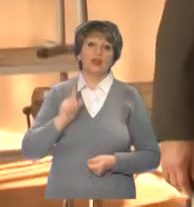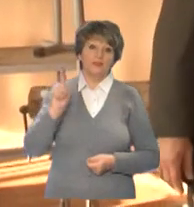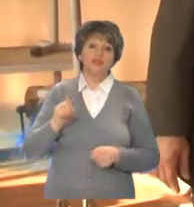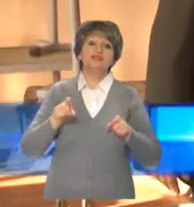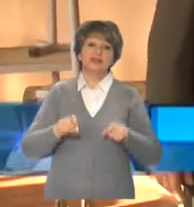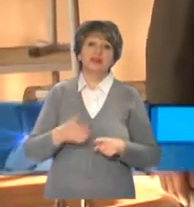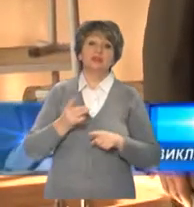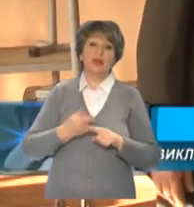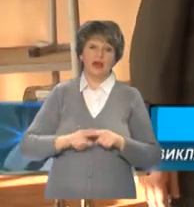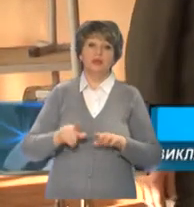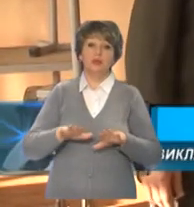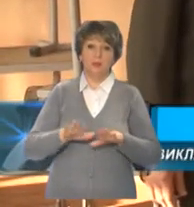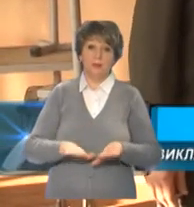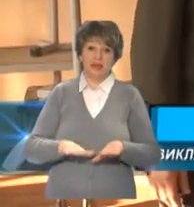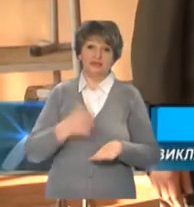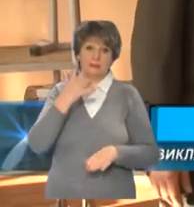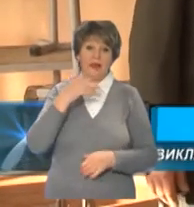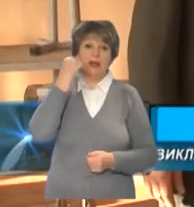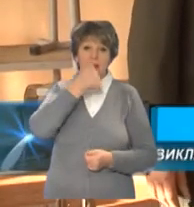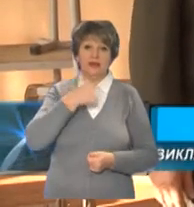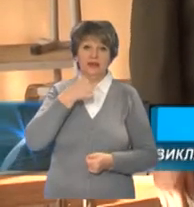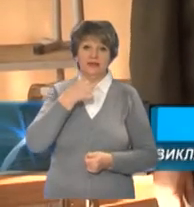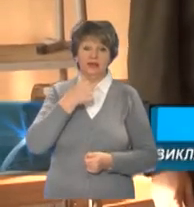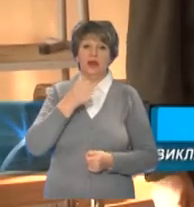цьому місці. 5 років.